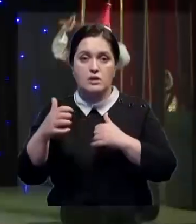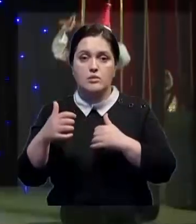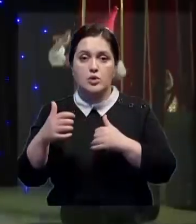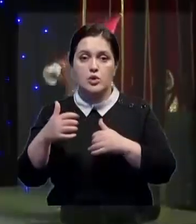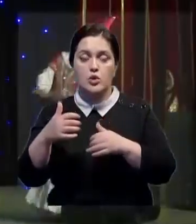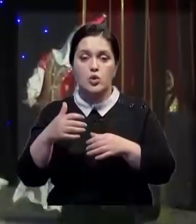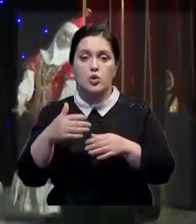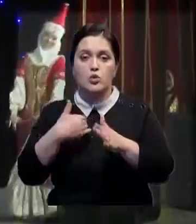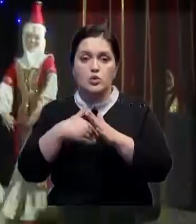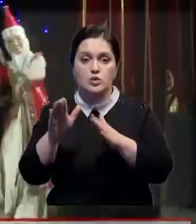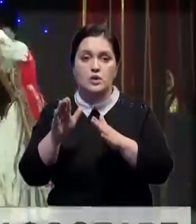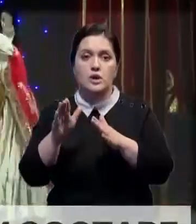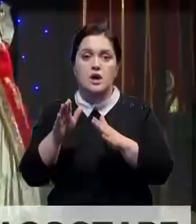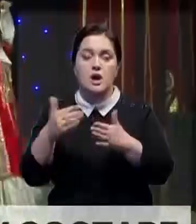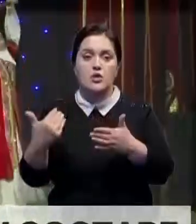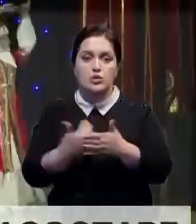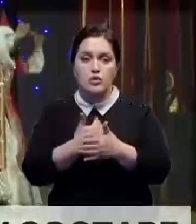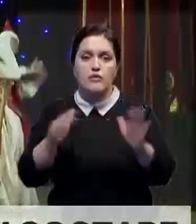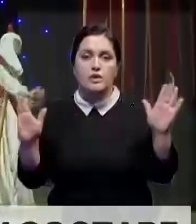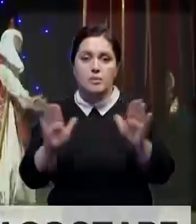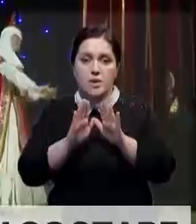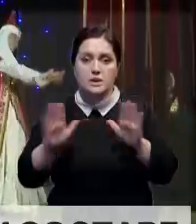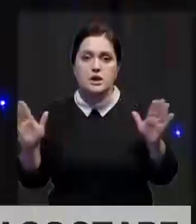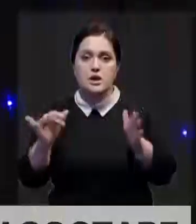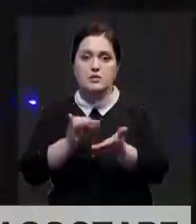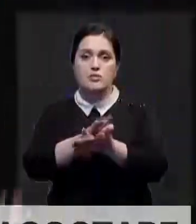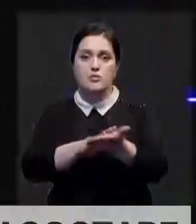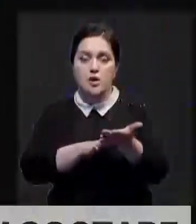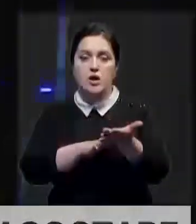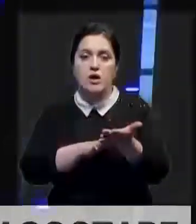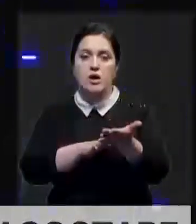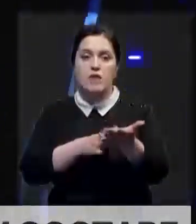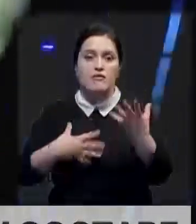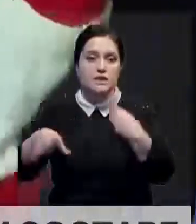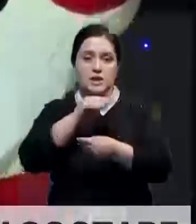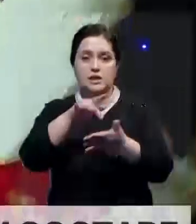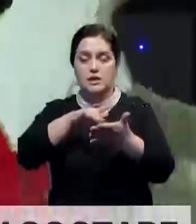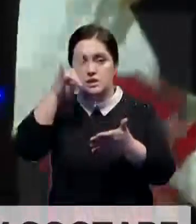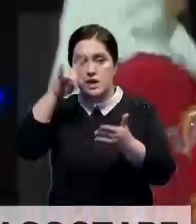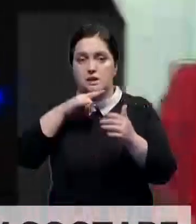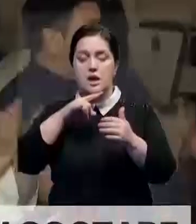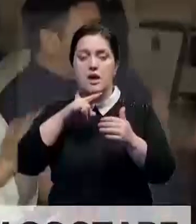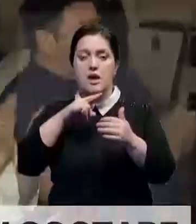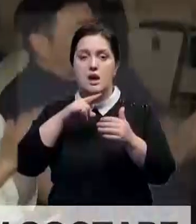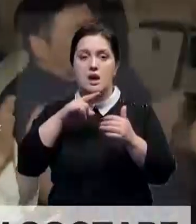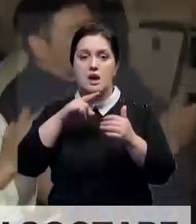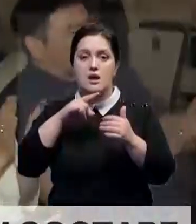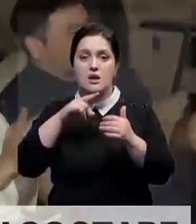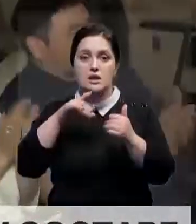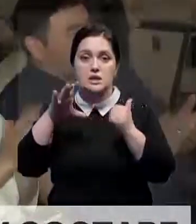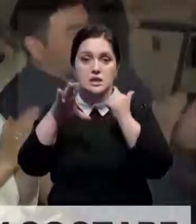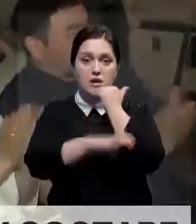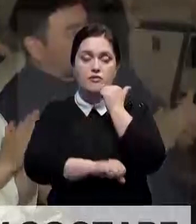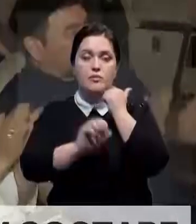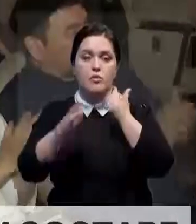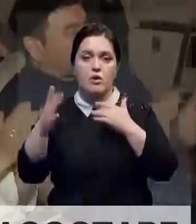Они исполнили лучшие произведения из репертуара и новые композиции. Гастроли продолжатся во всех городах Казахстана. Завершением станет